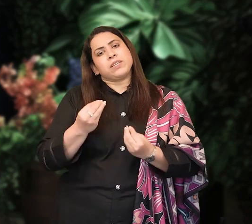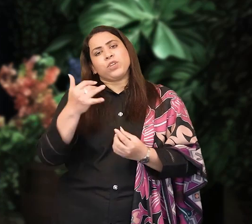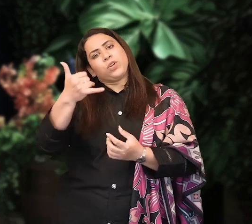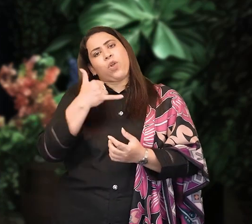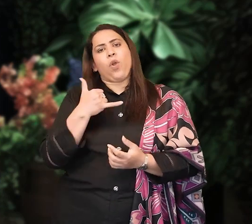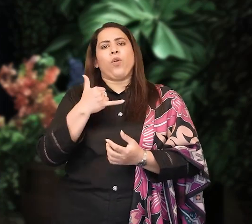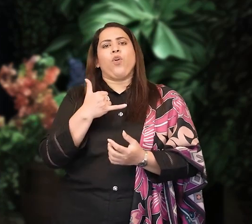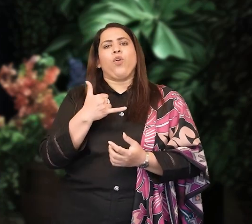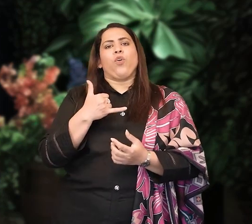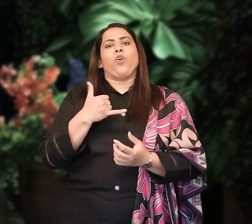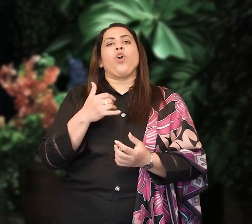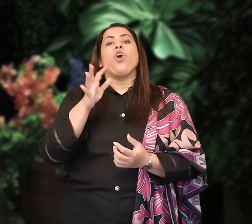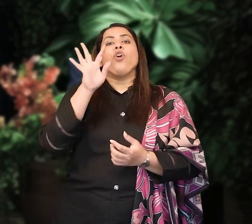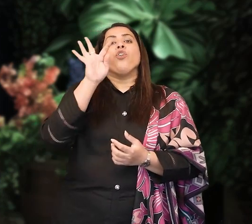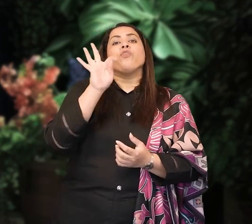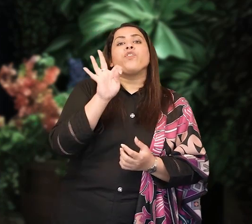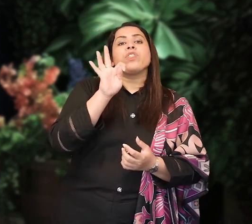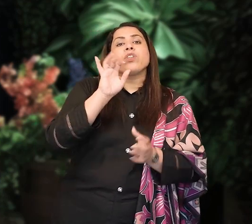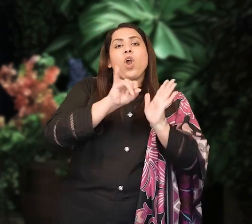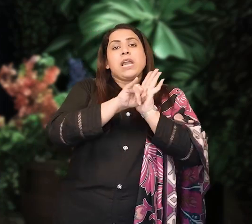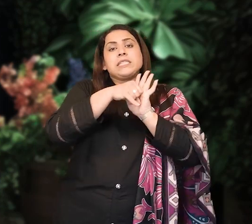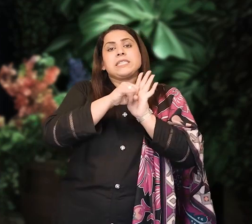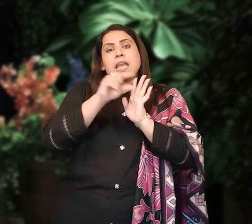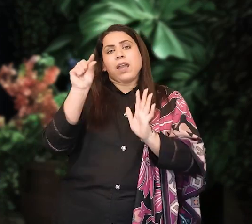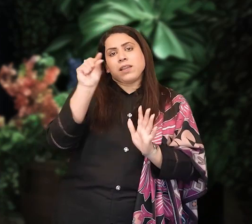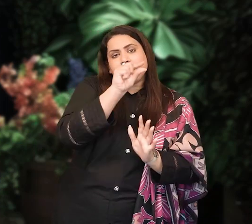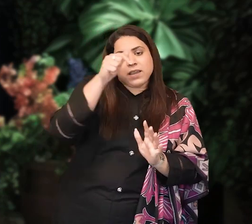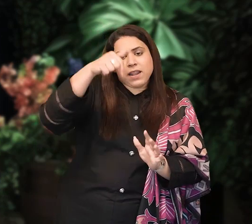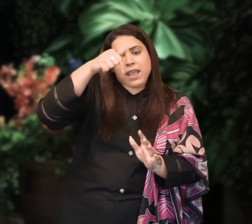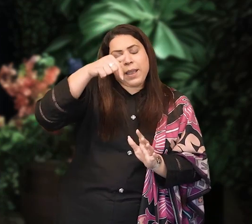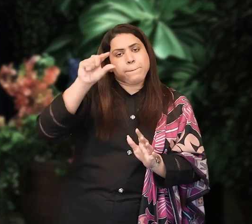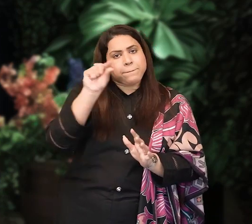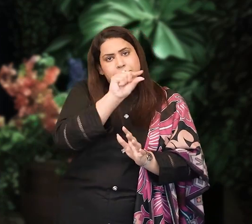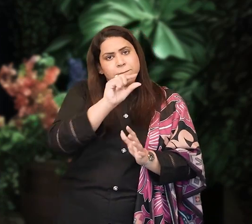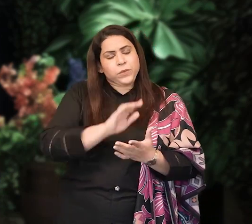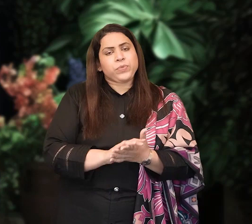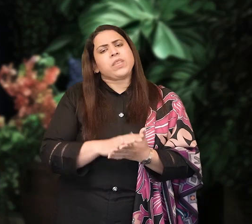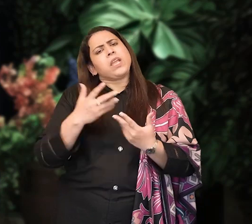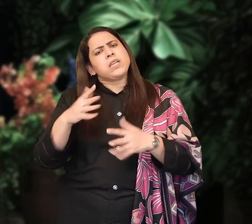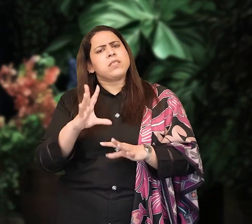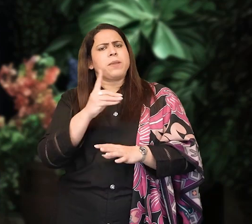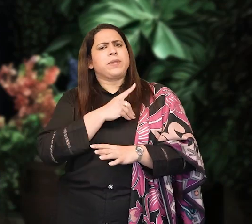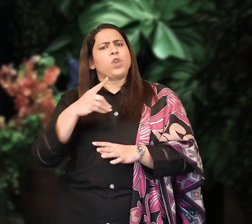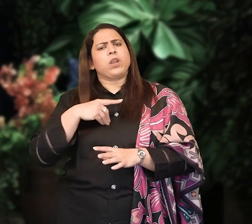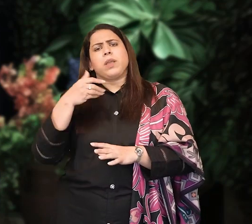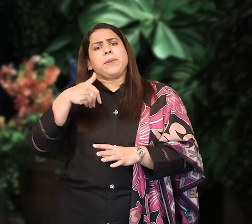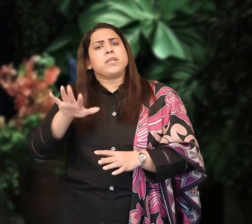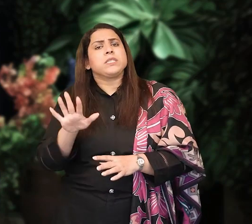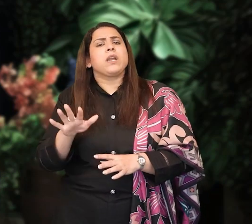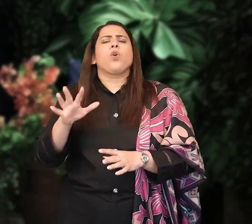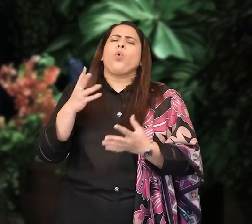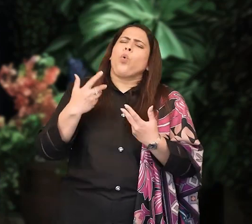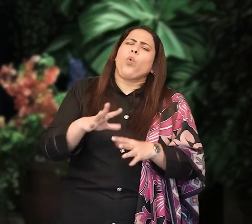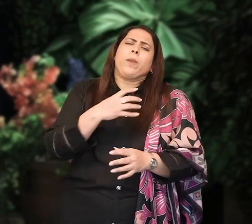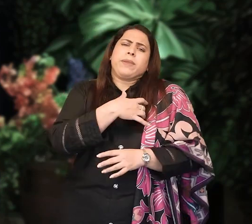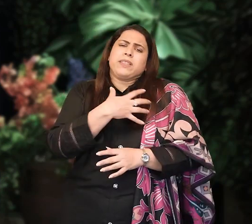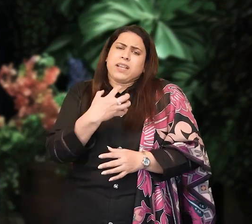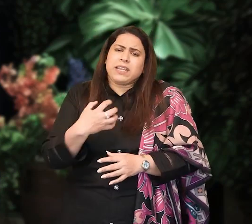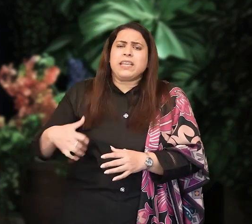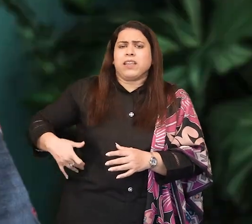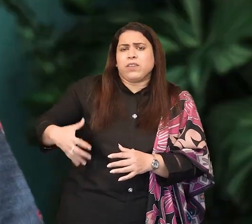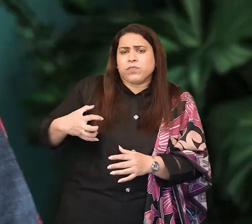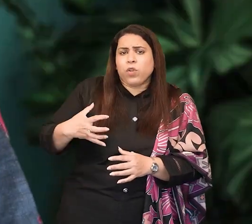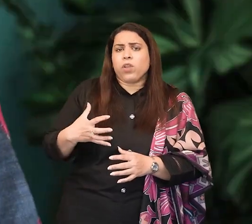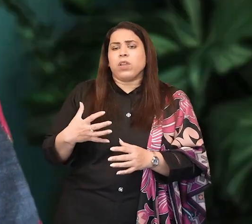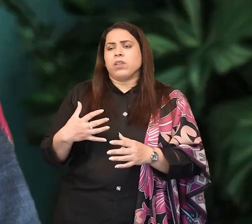please do contact me on PhysioWell Instagram. And आप किसी भी फिजियोथेरेपिस्ट, किसी भी डॉक्टर के पास ज़रूर जाएं जब भी आपको कोई तकलीफ़ हो,